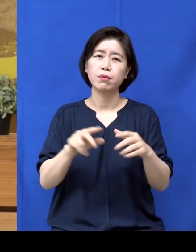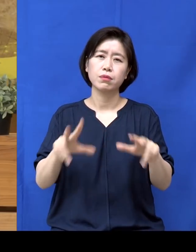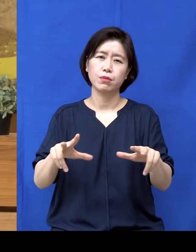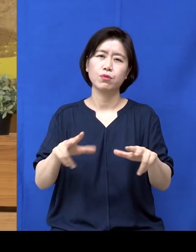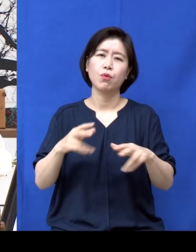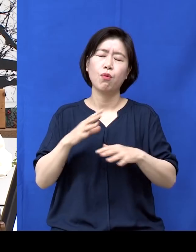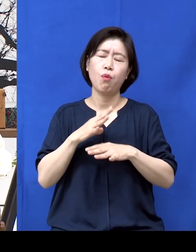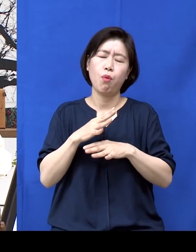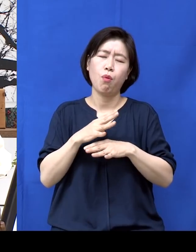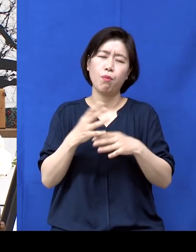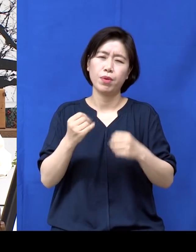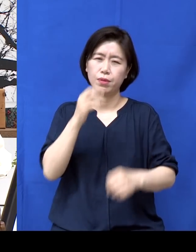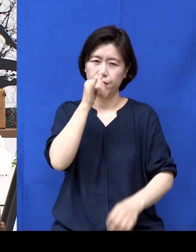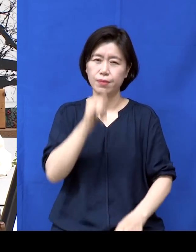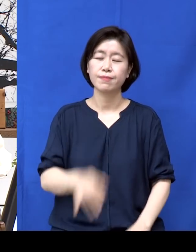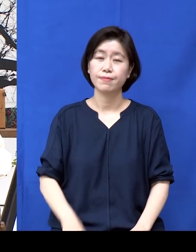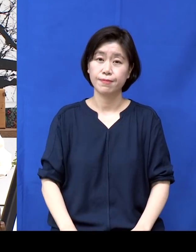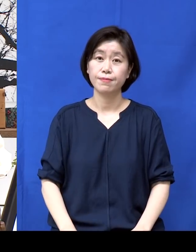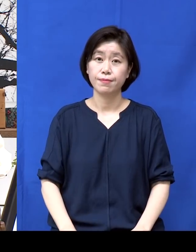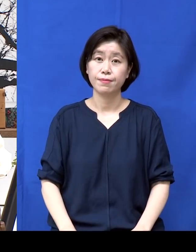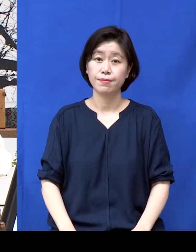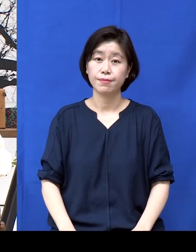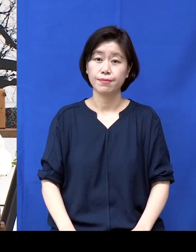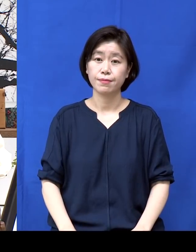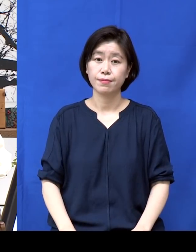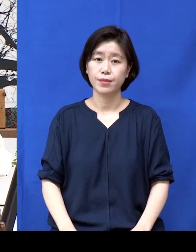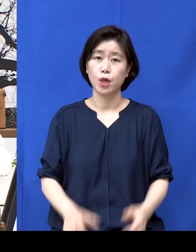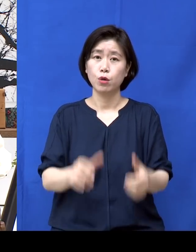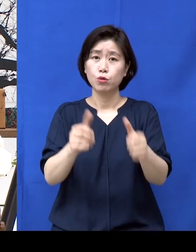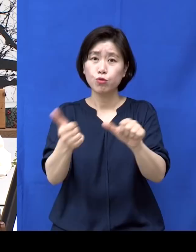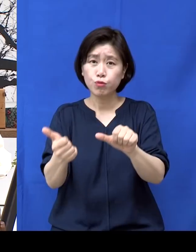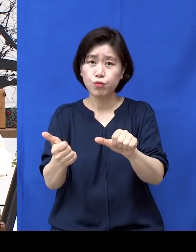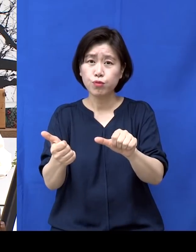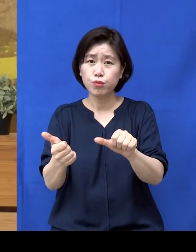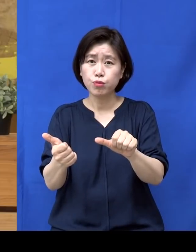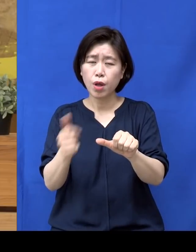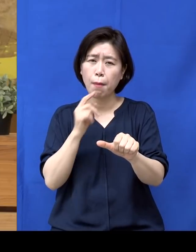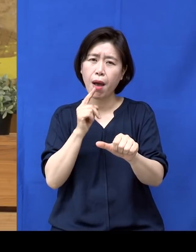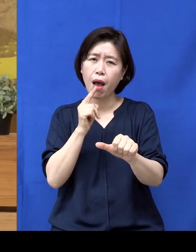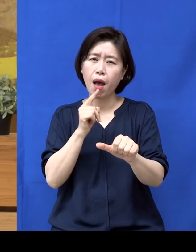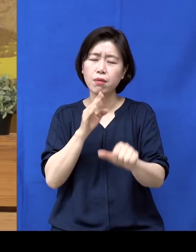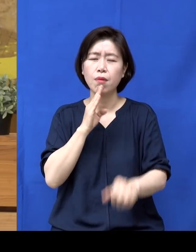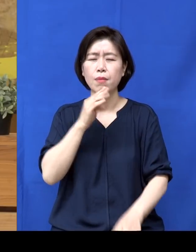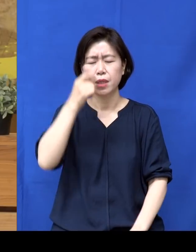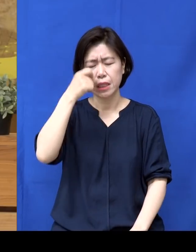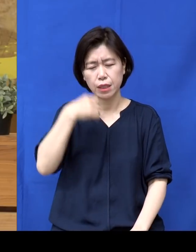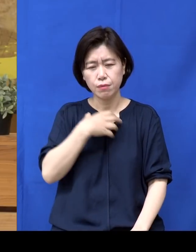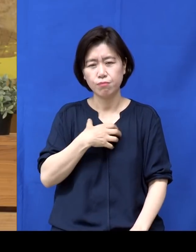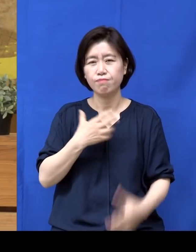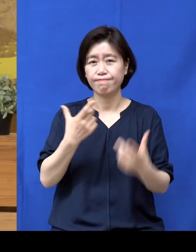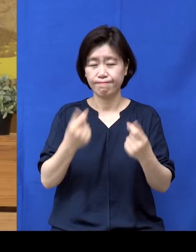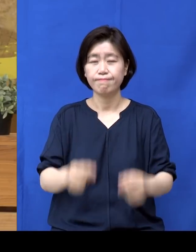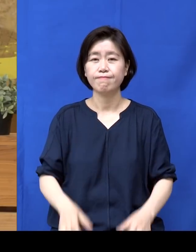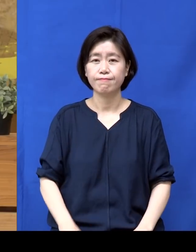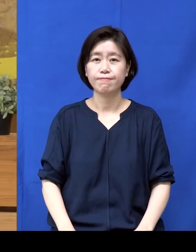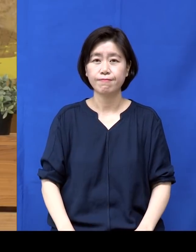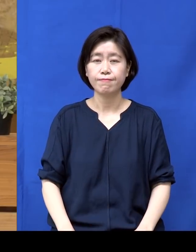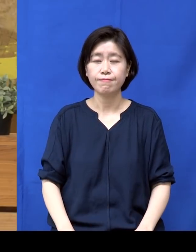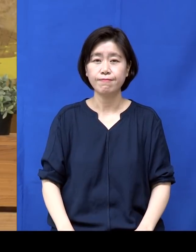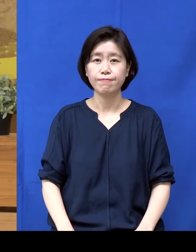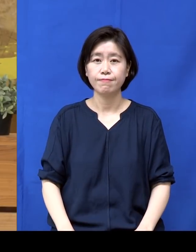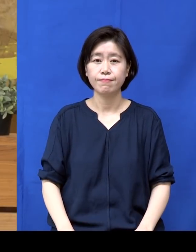굉장히 공포감을 가지고 있어요. 그렇죠. 네. 저 죽음 얘기가 이 세상에서 제일 슬픈 것 같아요. 그리고 저는 항상